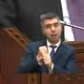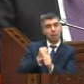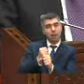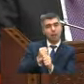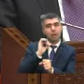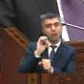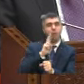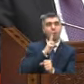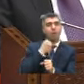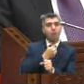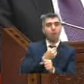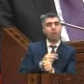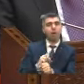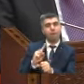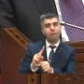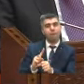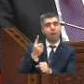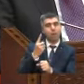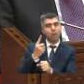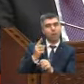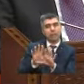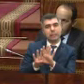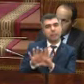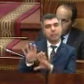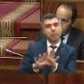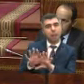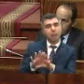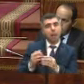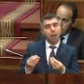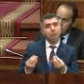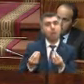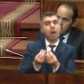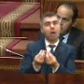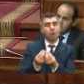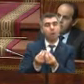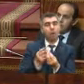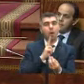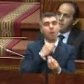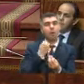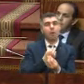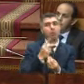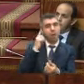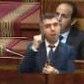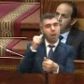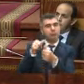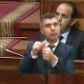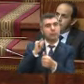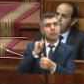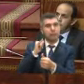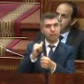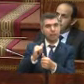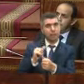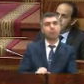الحكومة أولوياتكم في تدبير، ونحن جزء من هذه الأغلبية، أن تستحضروا وأن تقوموا سيد